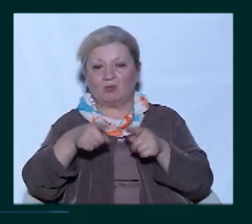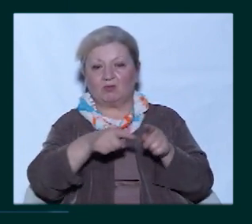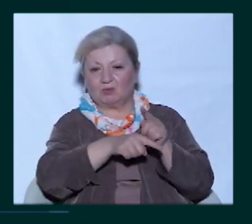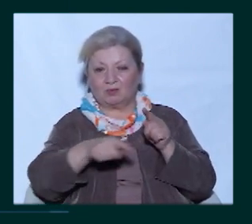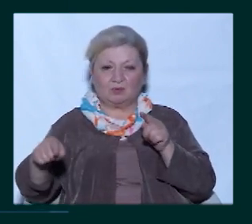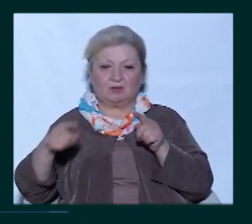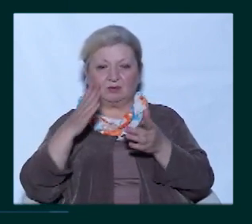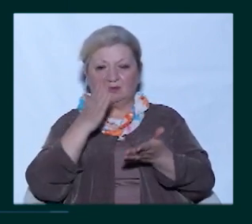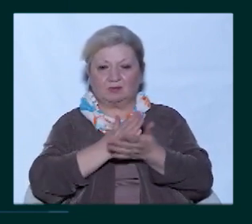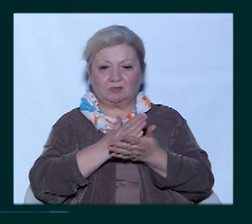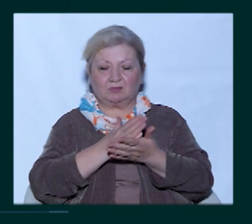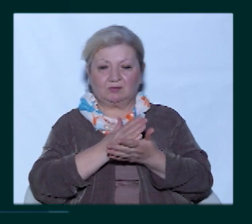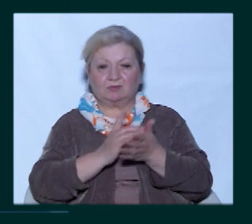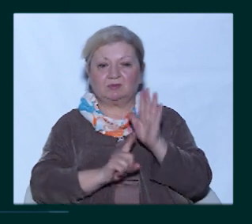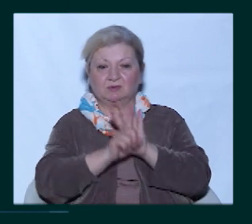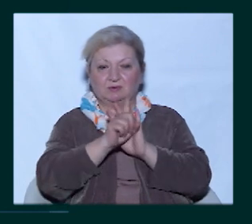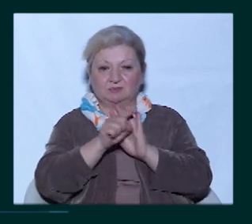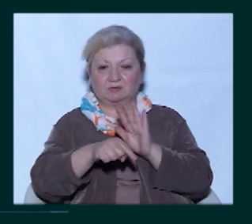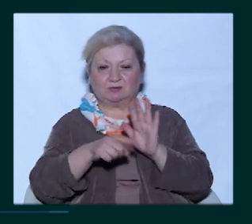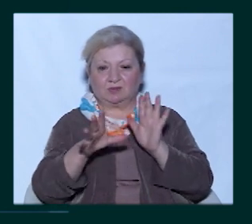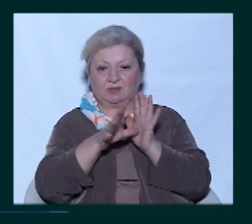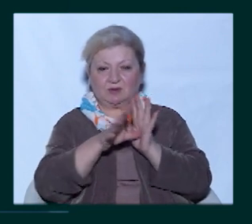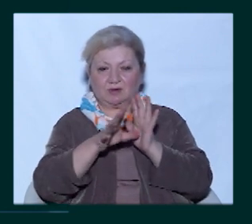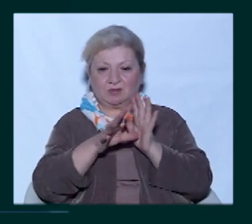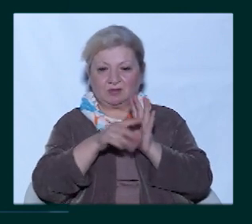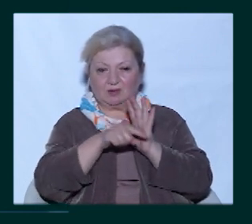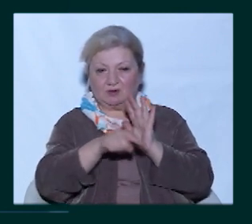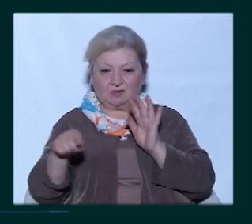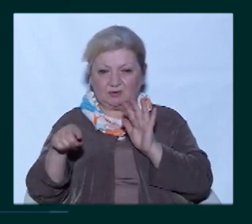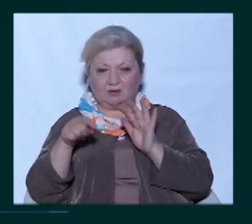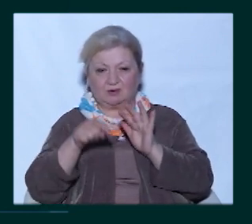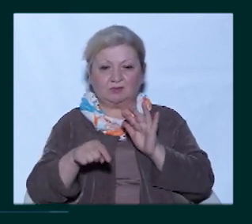ინდუქციის მოვლენის გამო მასში აღიძვრება დენი.